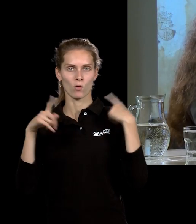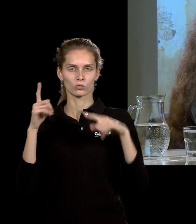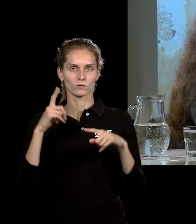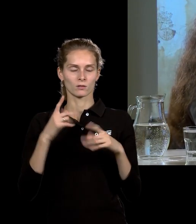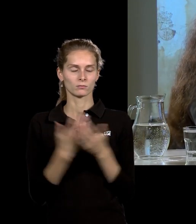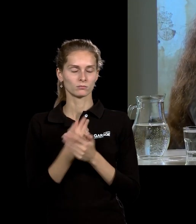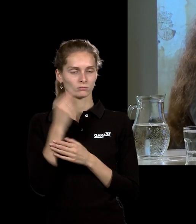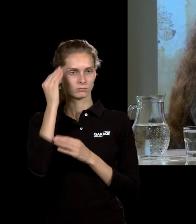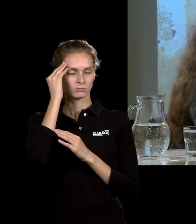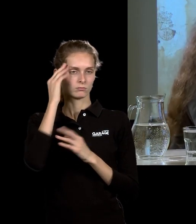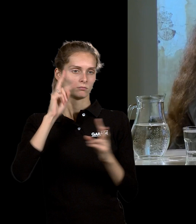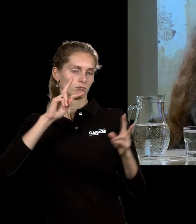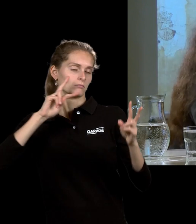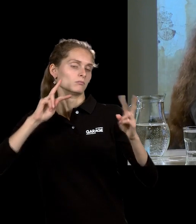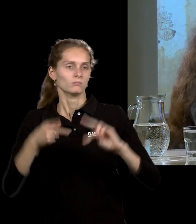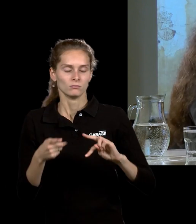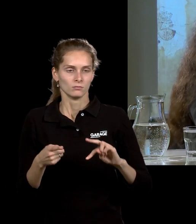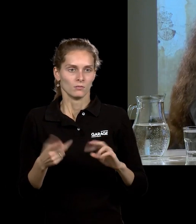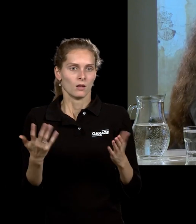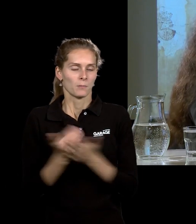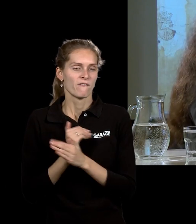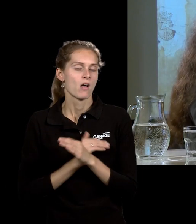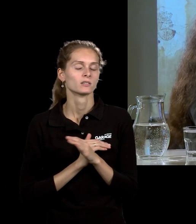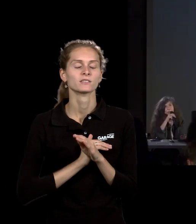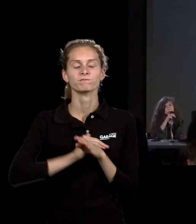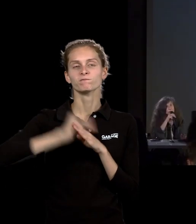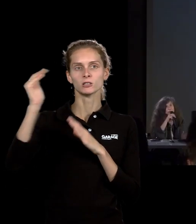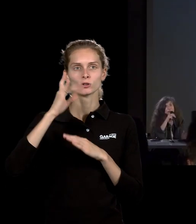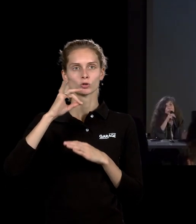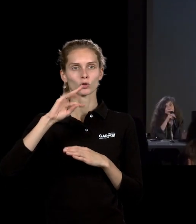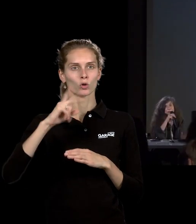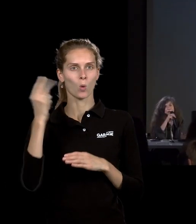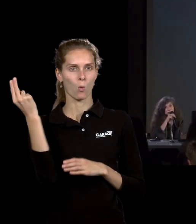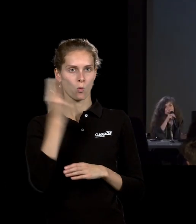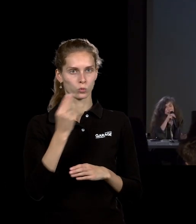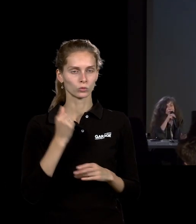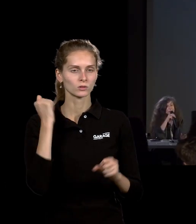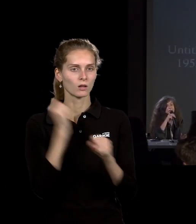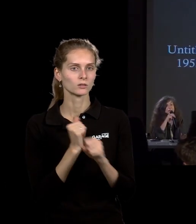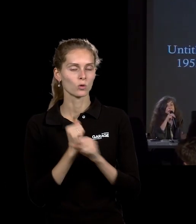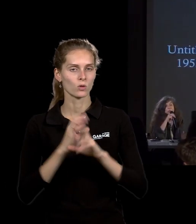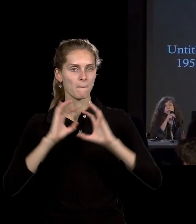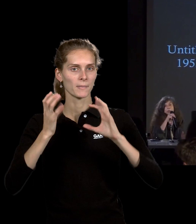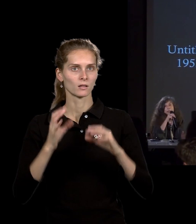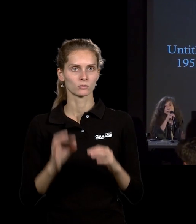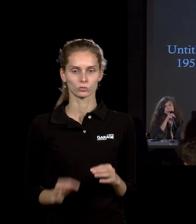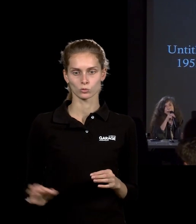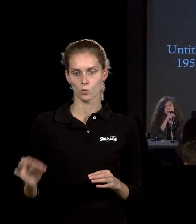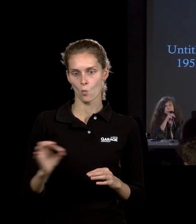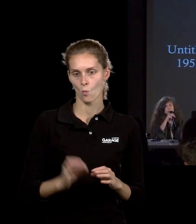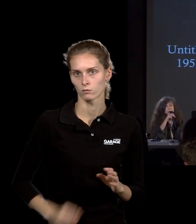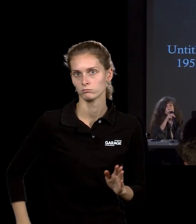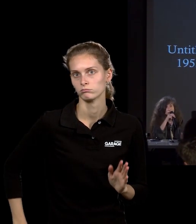представление о такой очень, опять-таки, это еще возвышенной роли художника как творца, который создает мир с нуля. Никакого нуля